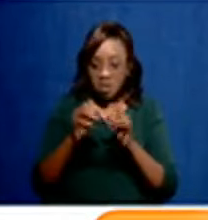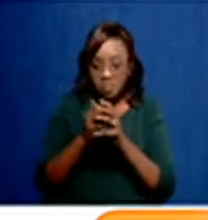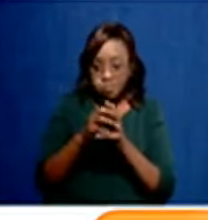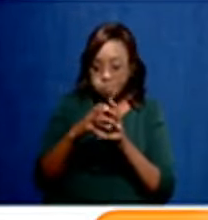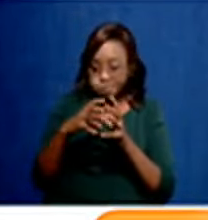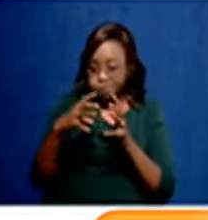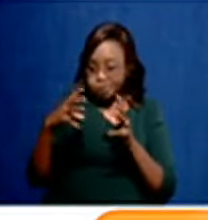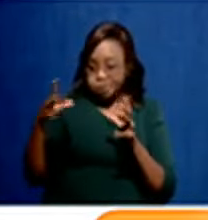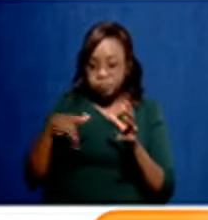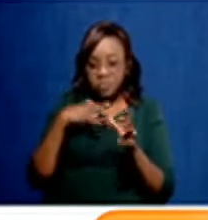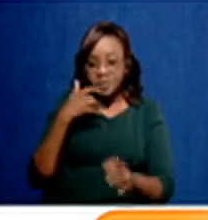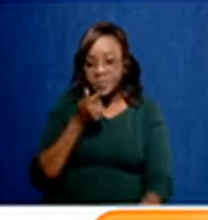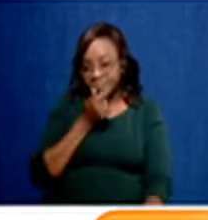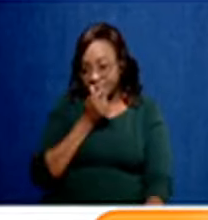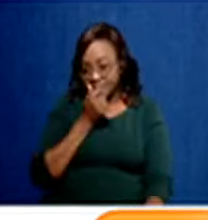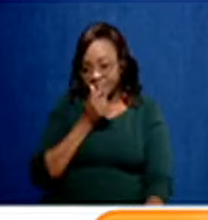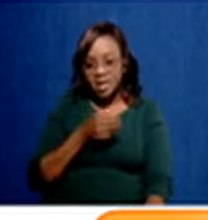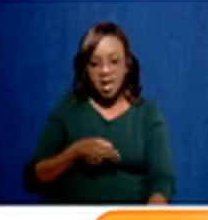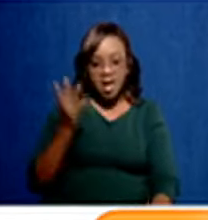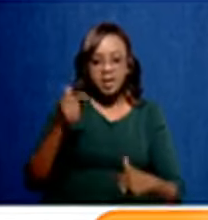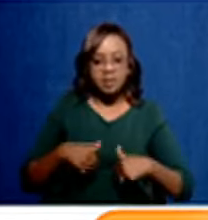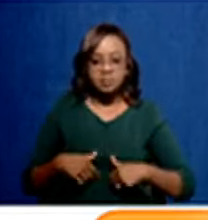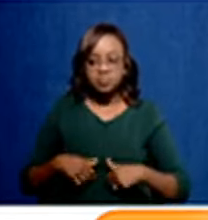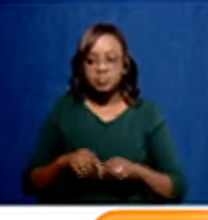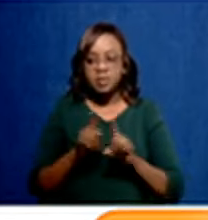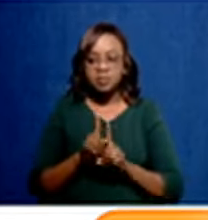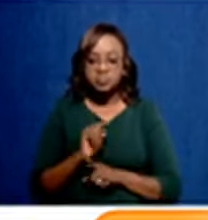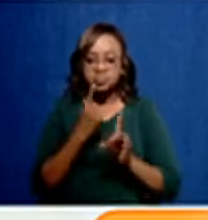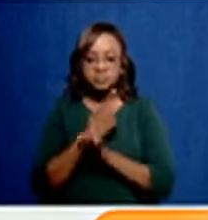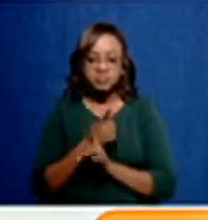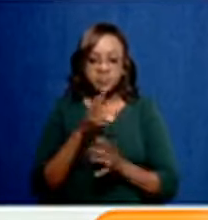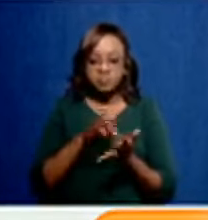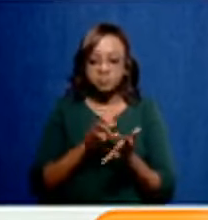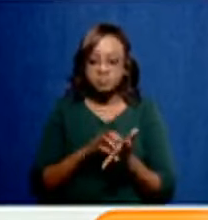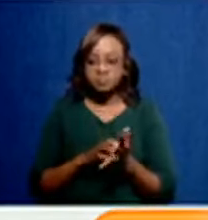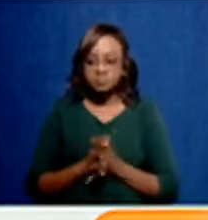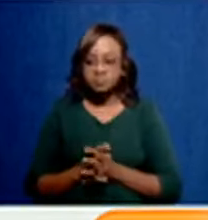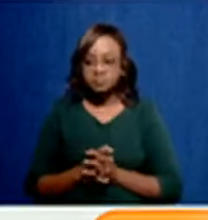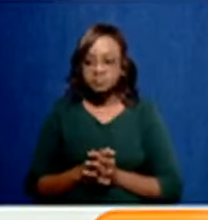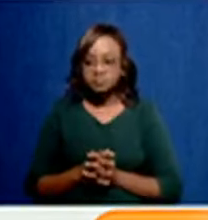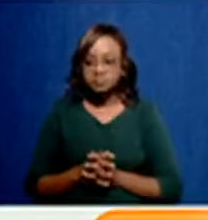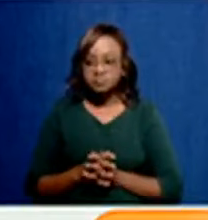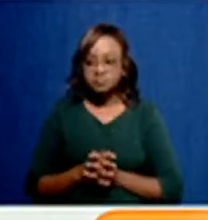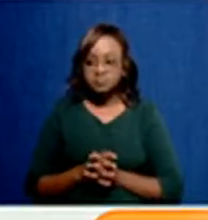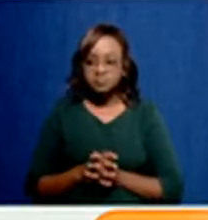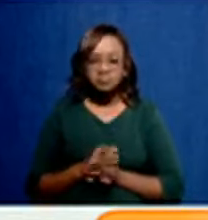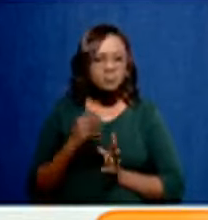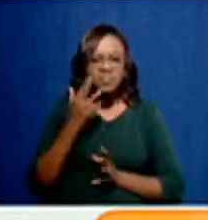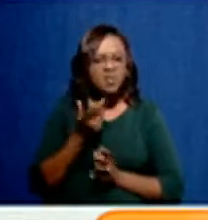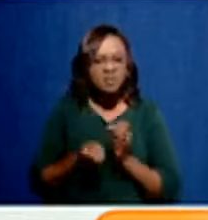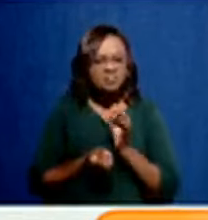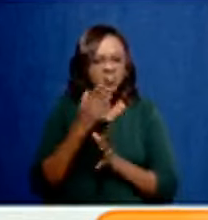na kusababisha maumivu makali ya tumbo na hali nyingine zisizo za kawaida. Sababu ya fibroid